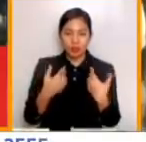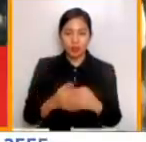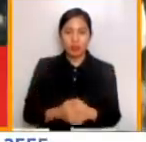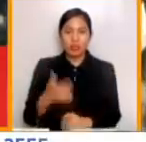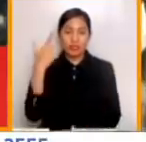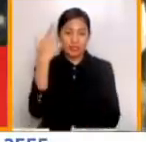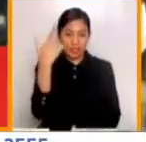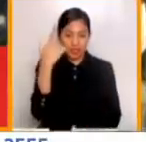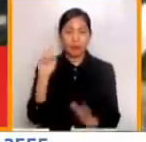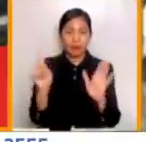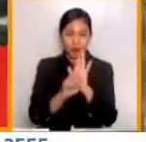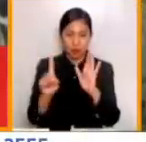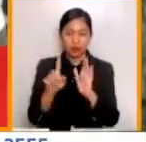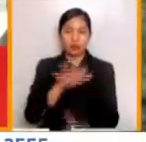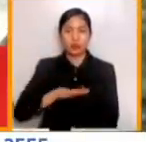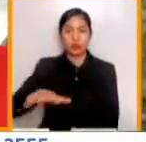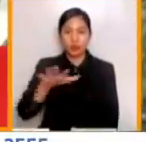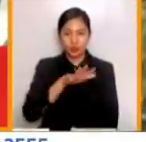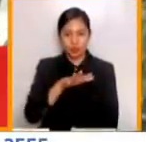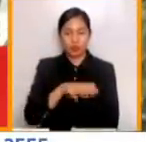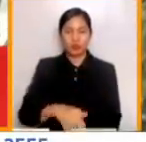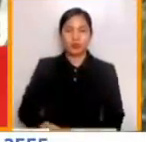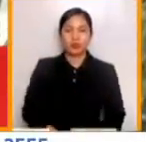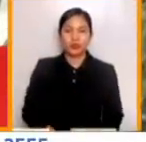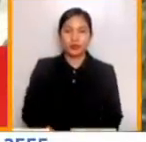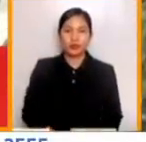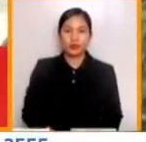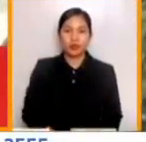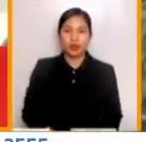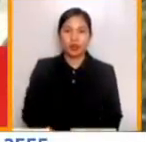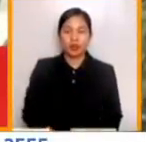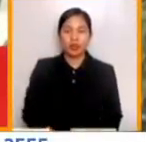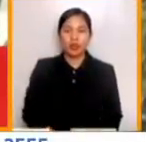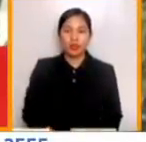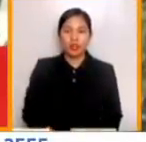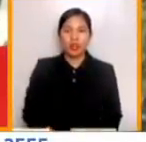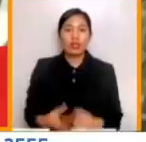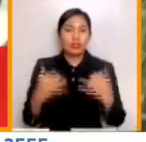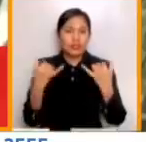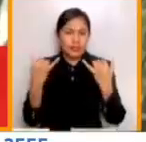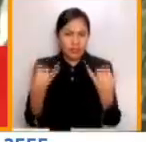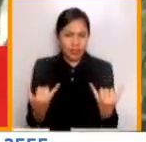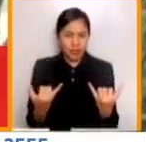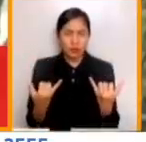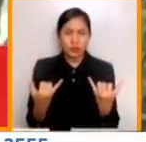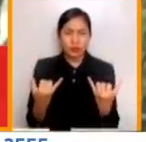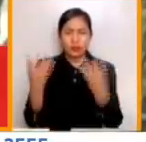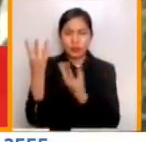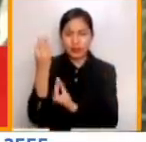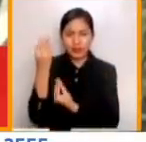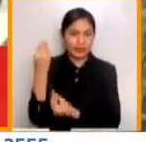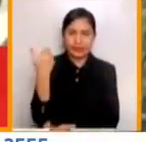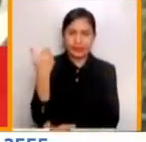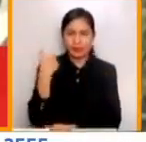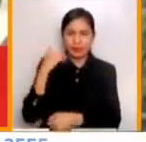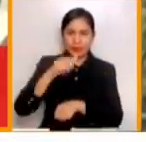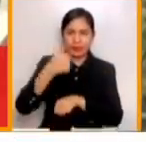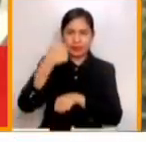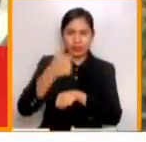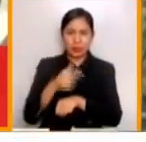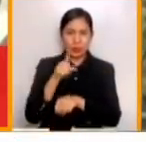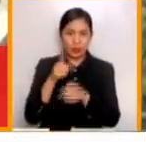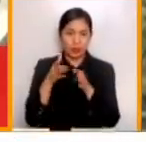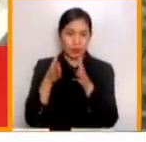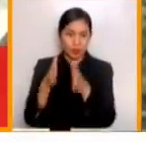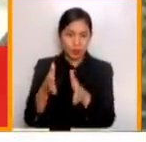ng umaga ipapatupad yung one-way traffic scheme. Pero sa mga oras na ito, ay hindi pa natin nakikita na pinapatupad yan. Nakipag-ugnayan